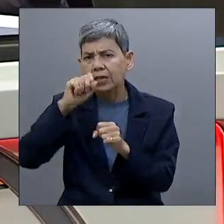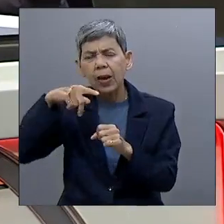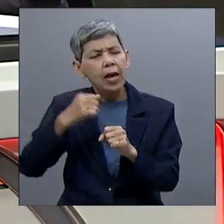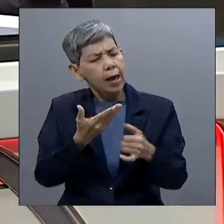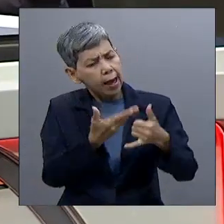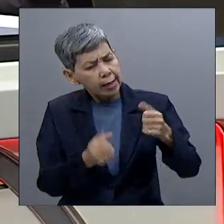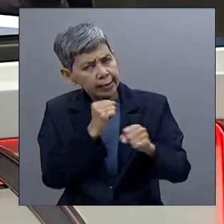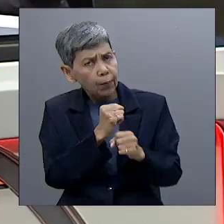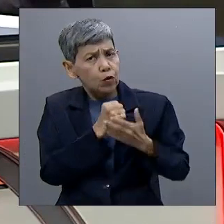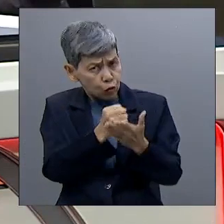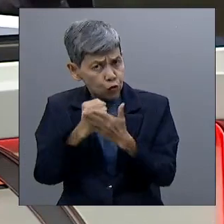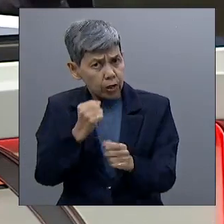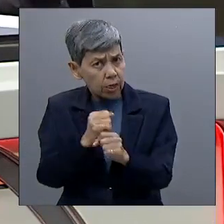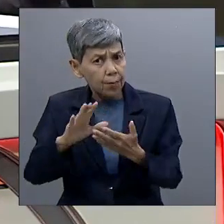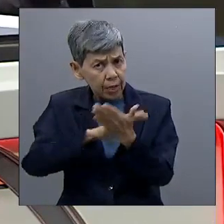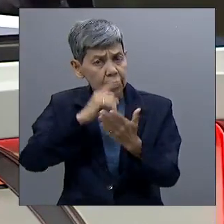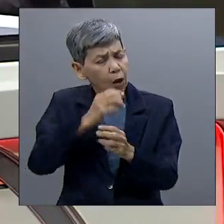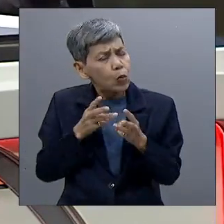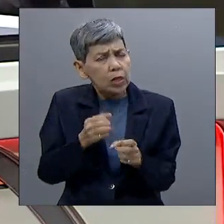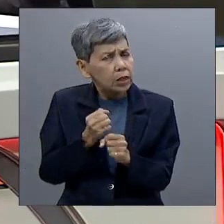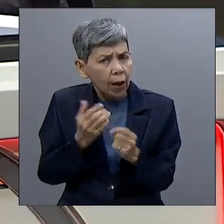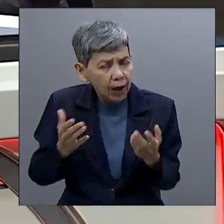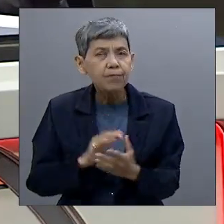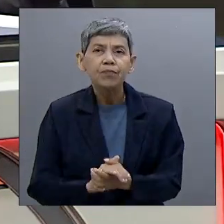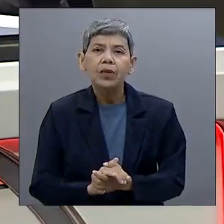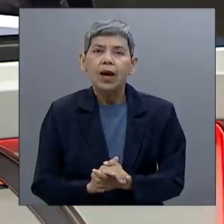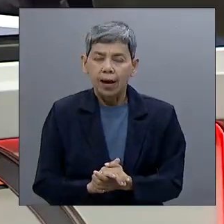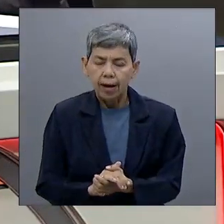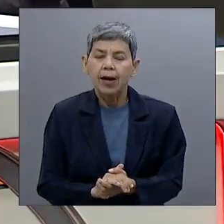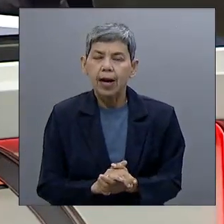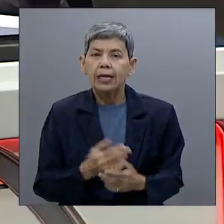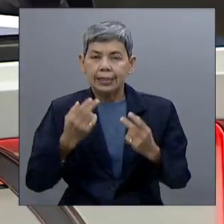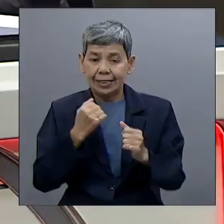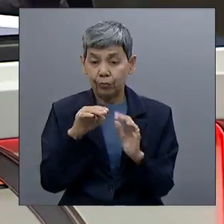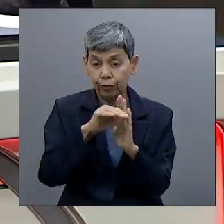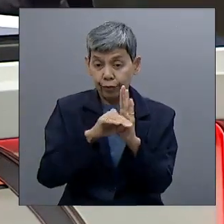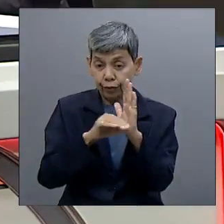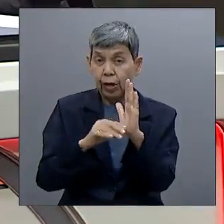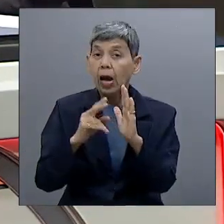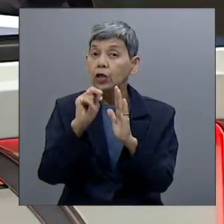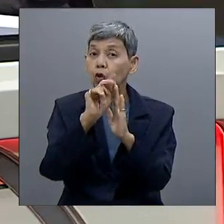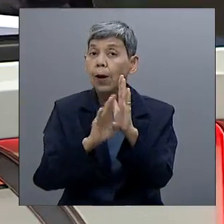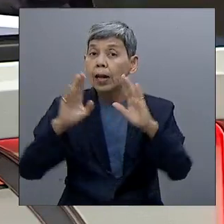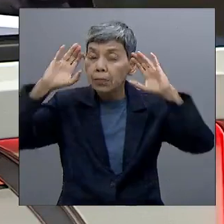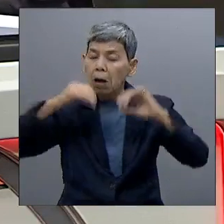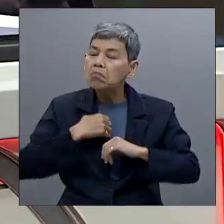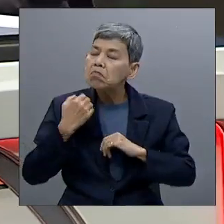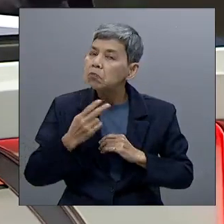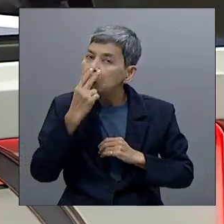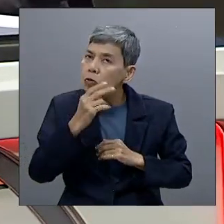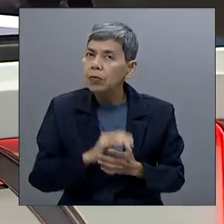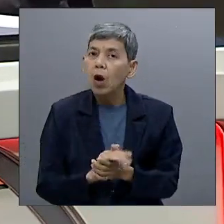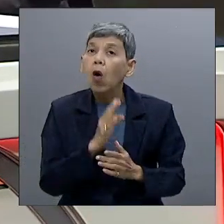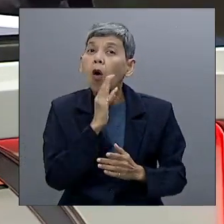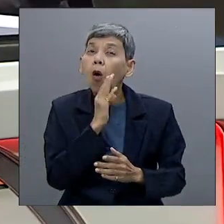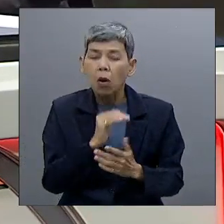านช่วยด้านนี้ให้กับประเทศได้อย่างไรบ้างแต่อีกด้านนึงค่ะก็ทำให้นโยบายของรัฐบาลถูกตั้งคำถามอยู่พอสมควรว่ายิ่ง